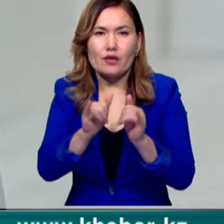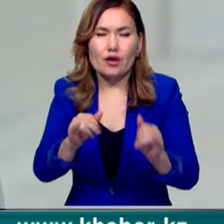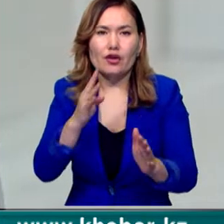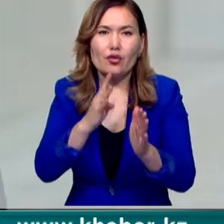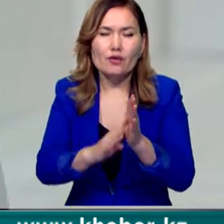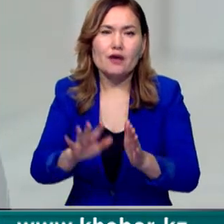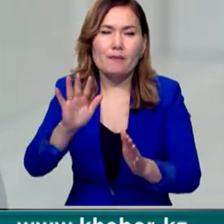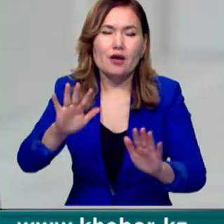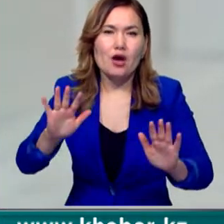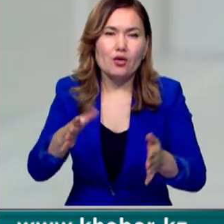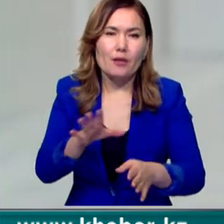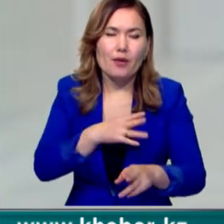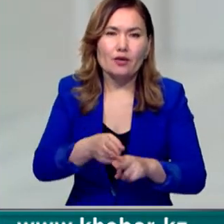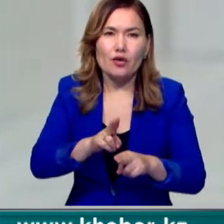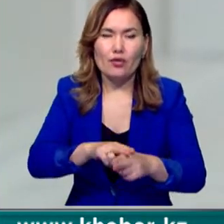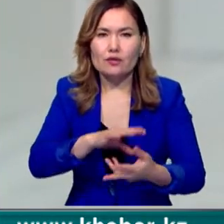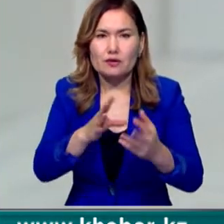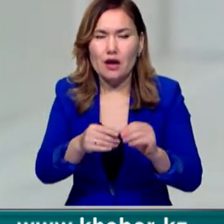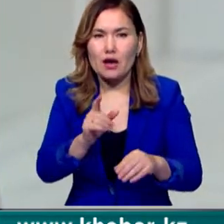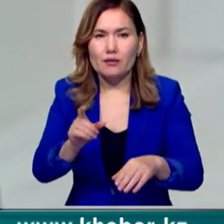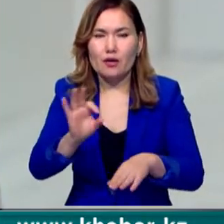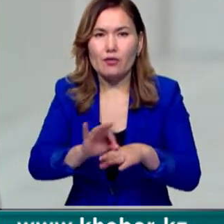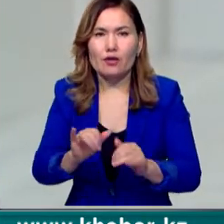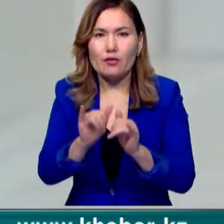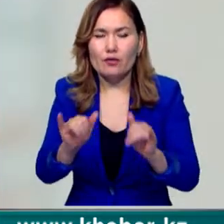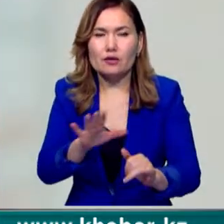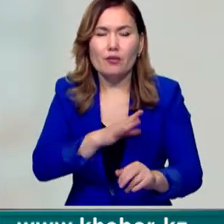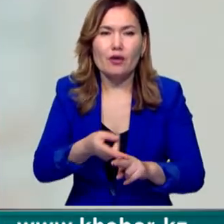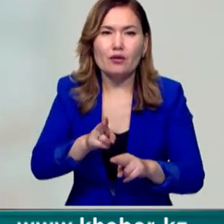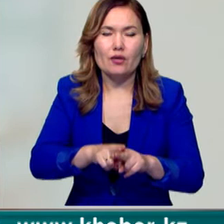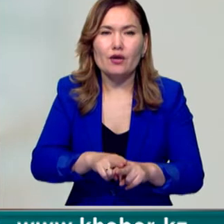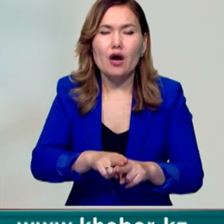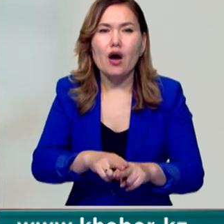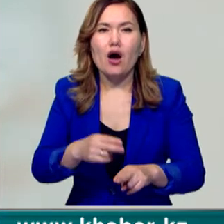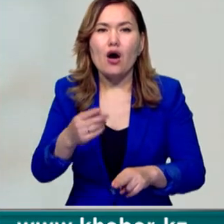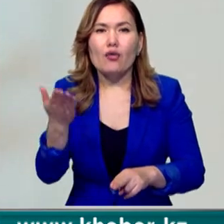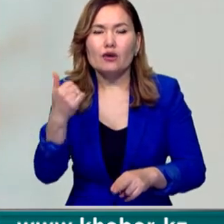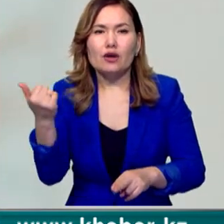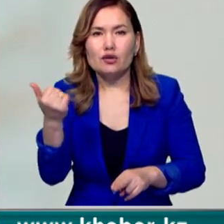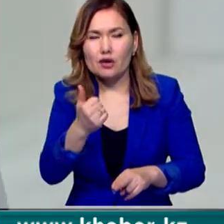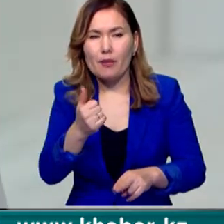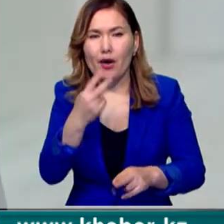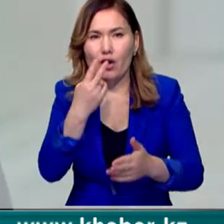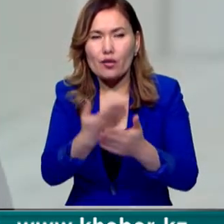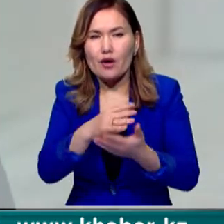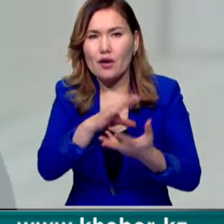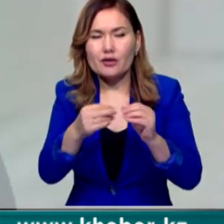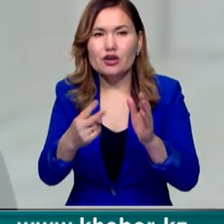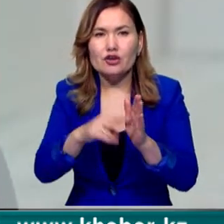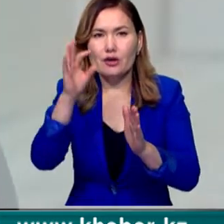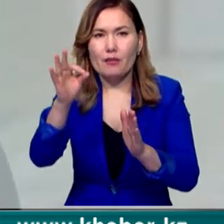жағдай, а Б типті 101 жағдай тіркелді. Және айтатын болсақ, осы өткен жұмадағы көрсеткіштермен салыстыратын болсақ